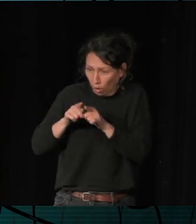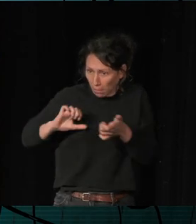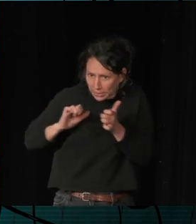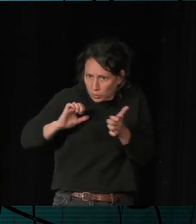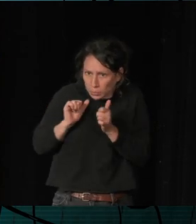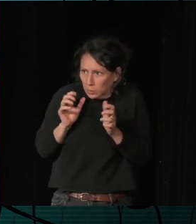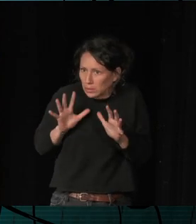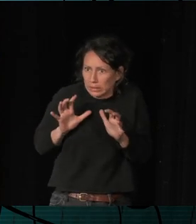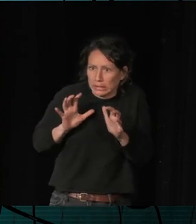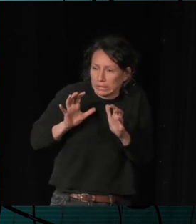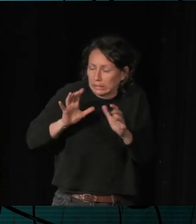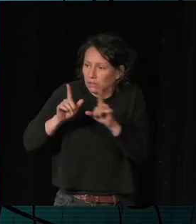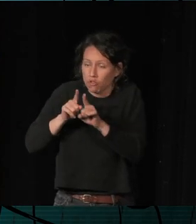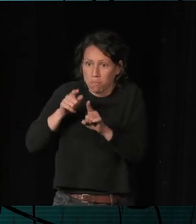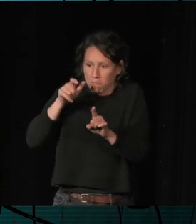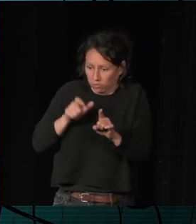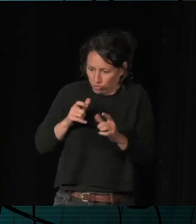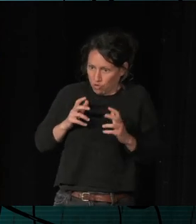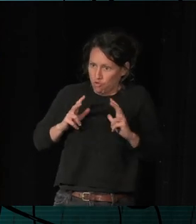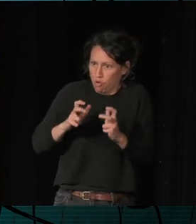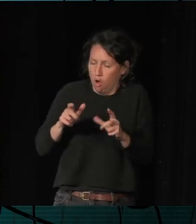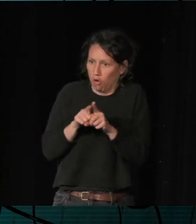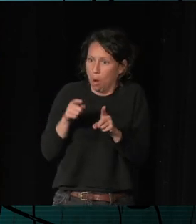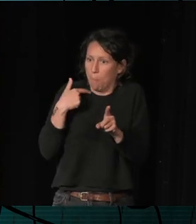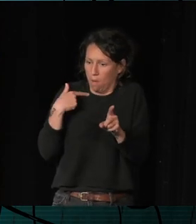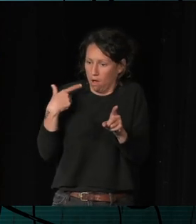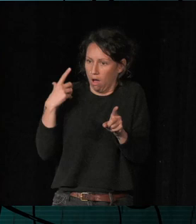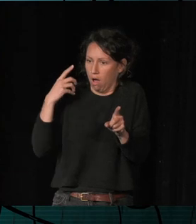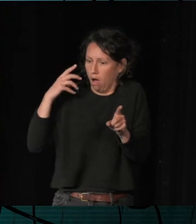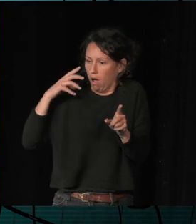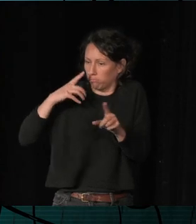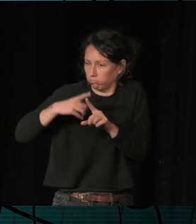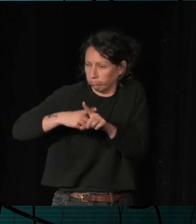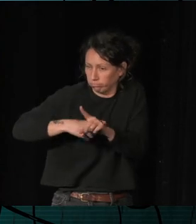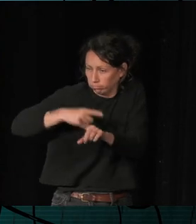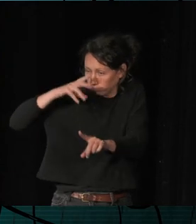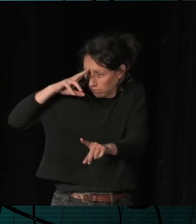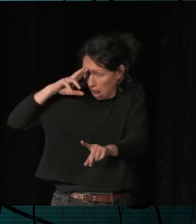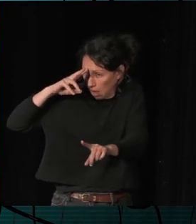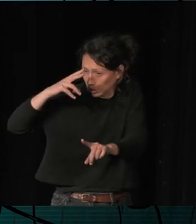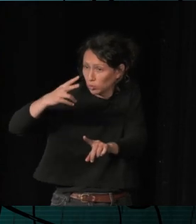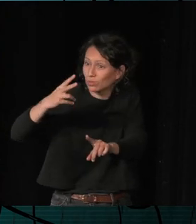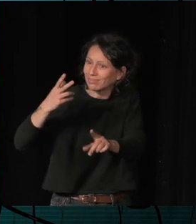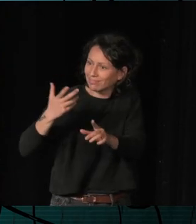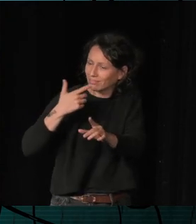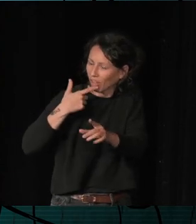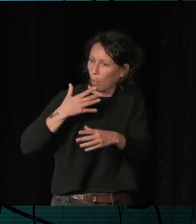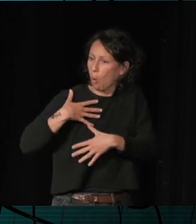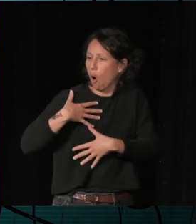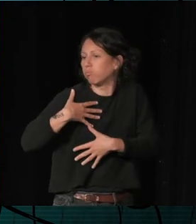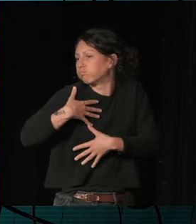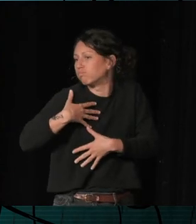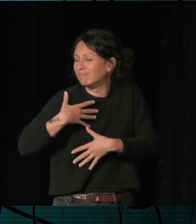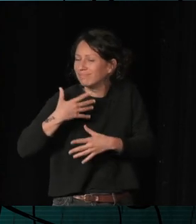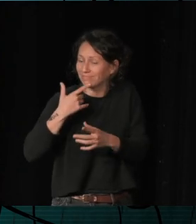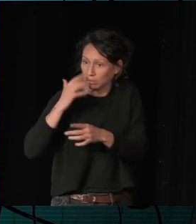permanente, en fait, le joueur ou la joueuse deviennent vaccinés en fait à cette tension, et soudain ça cesse de faire peur. Dead Space,